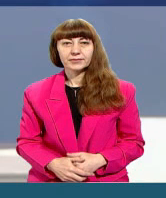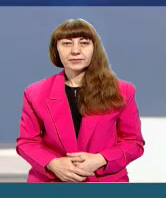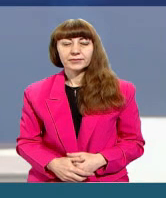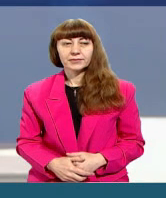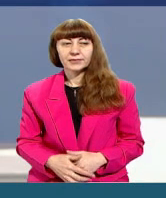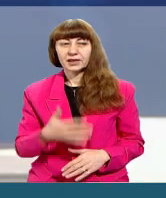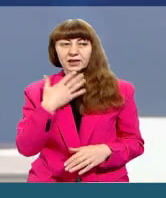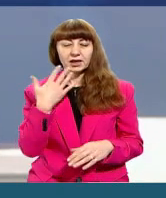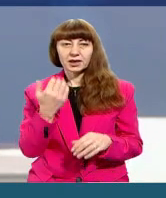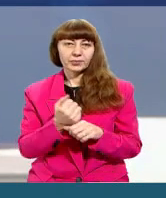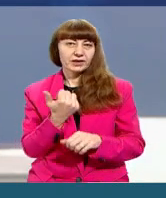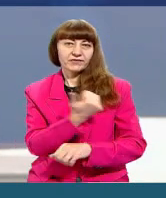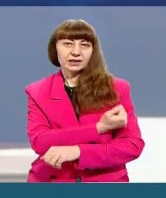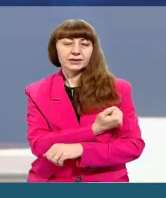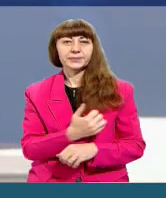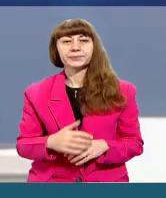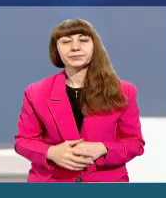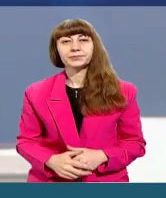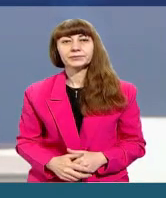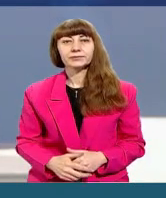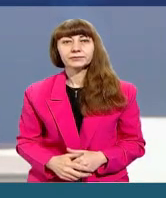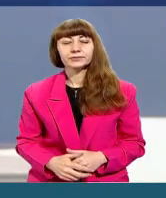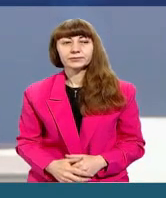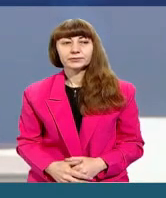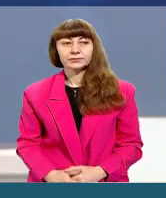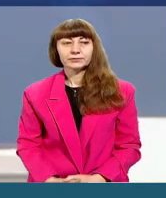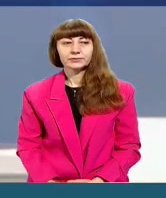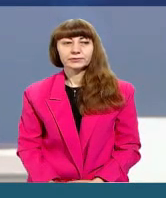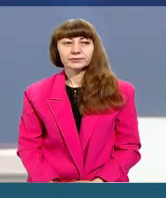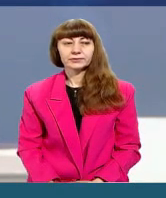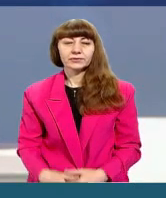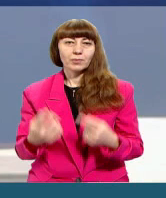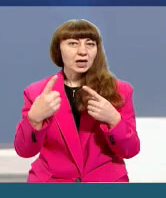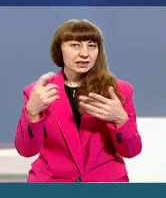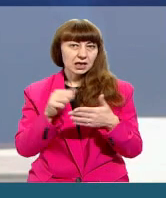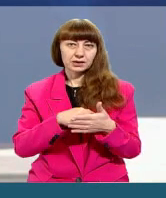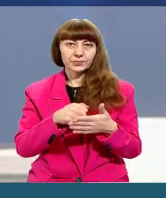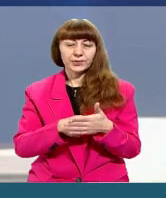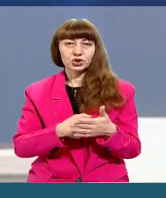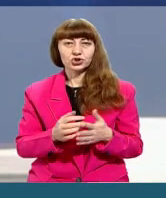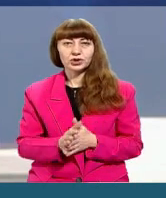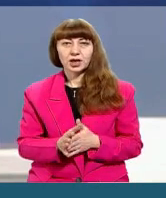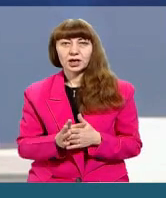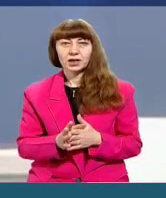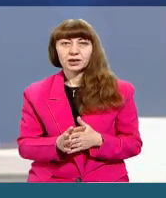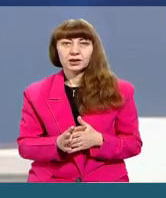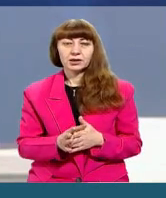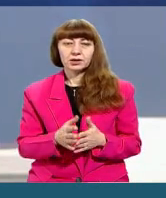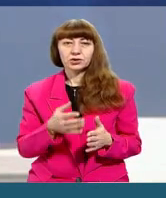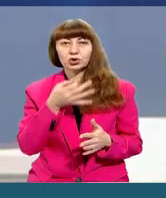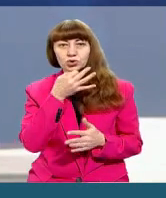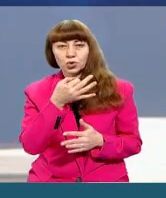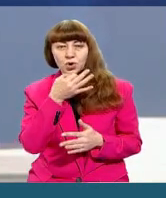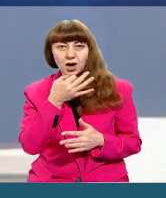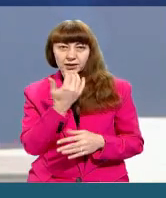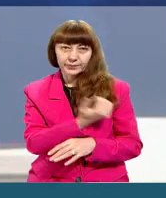82 заболевших, они не имеют вакцинации против кори. Они не вакцинированы по различным причинам. Это недостижение прививочного